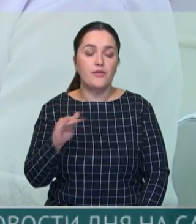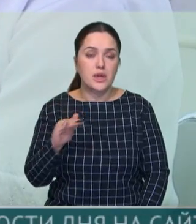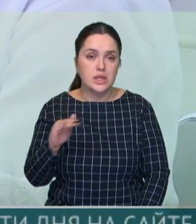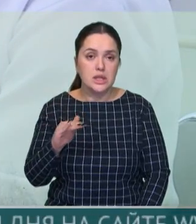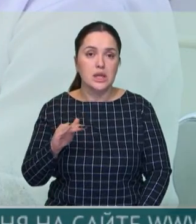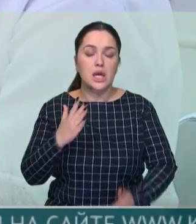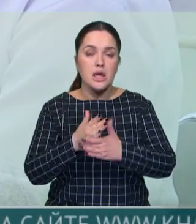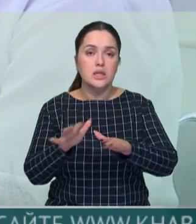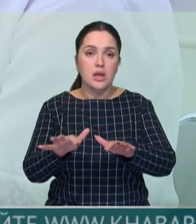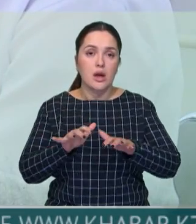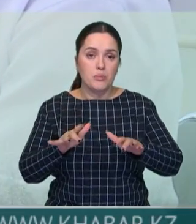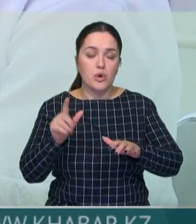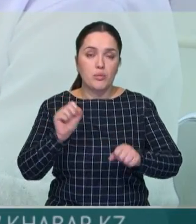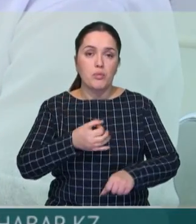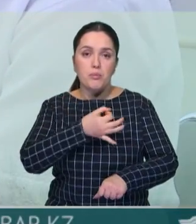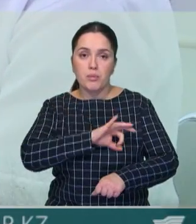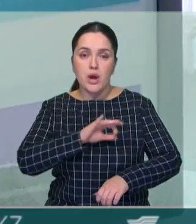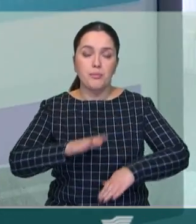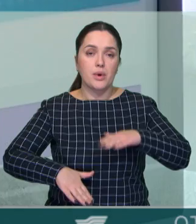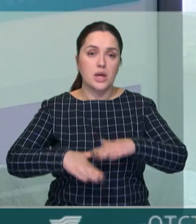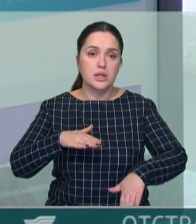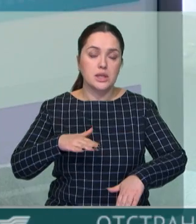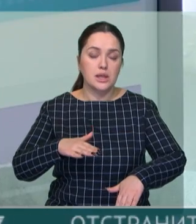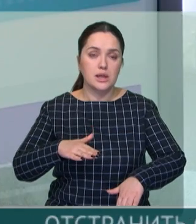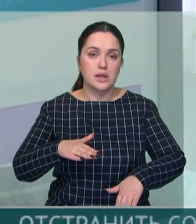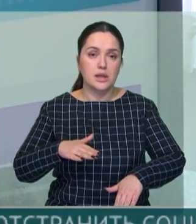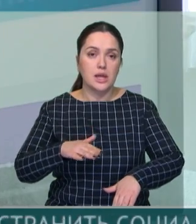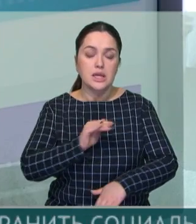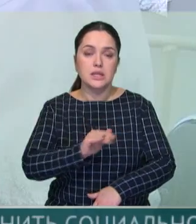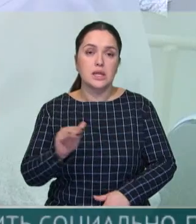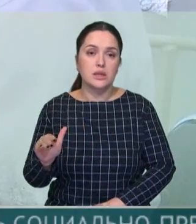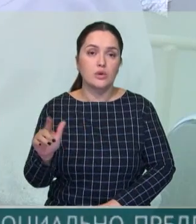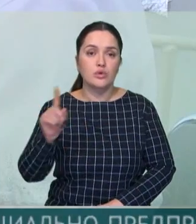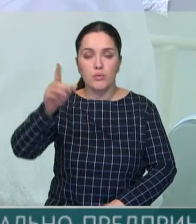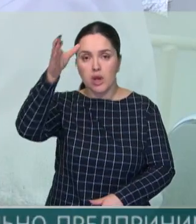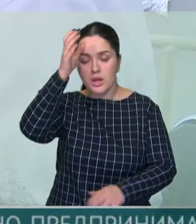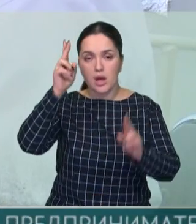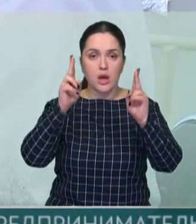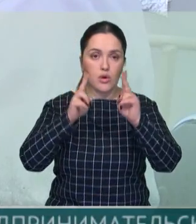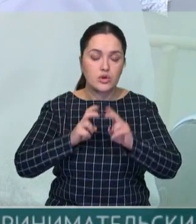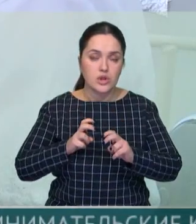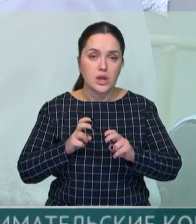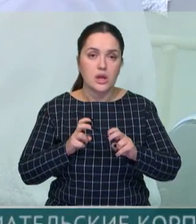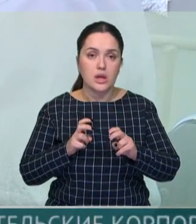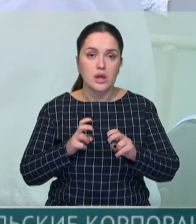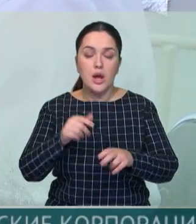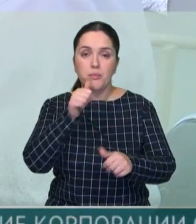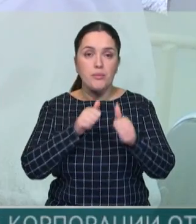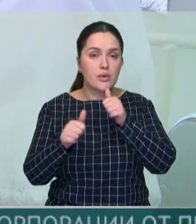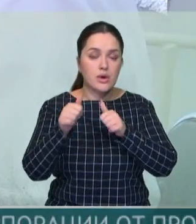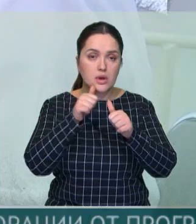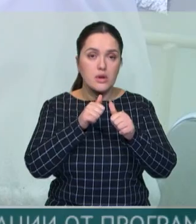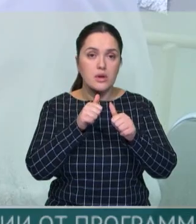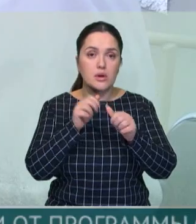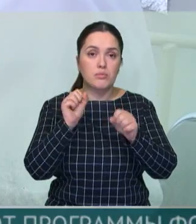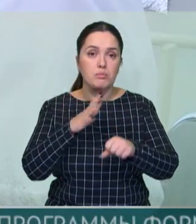свои теоретические знания теперь могут применять и в практике. Основная цель, да, дети, чтобы научные исследования вели, посредством этого,